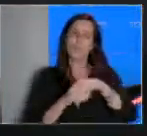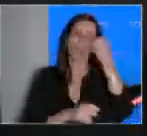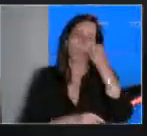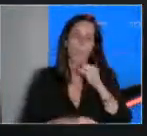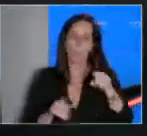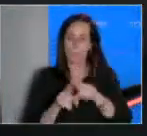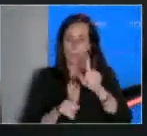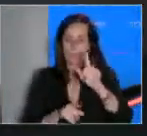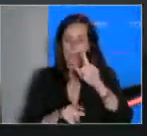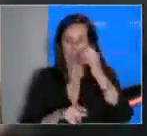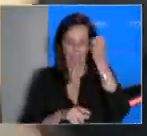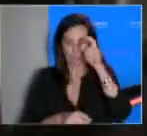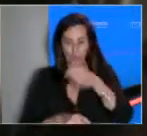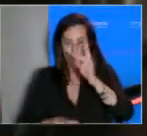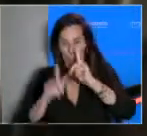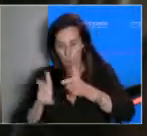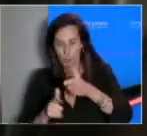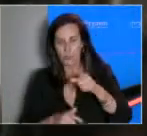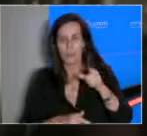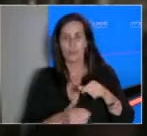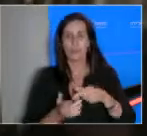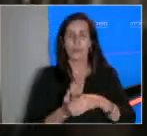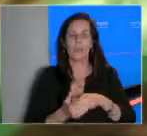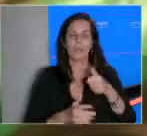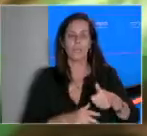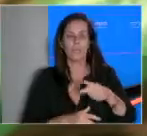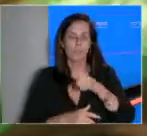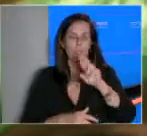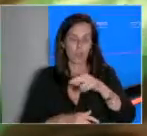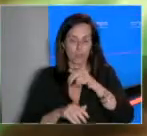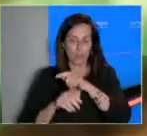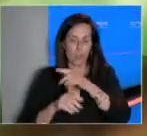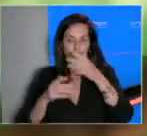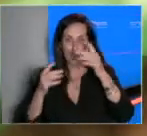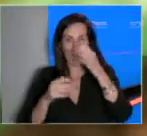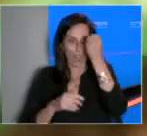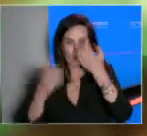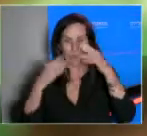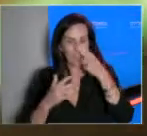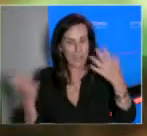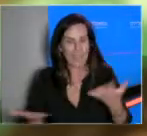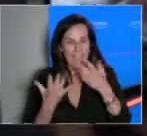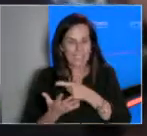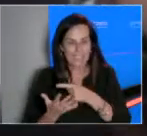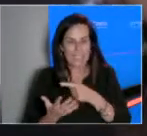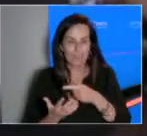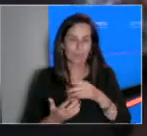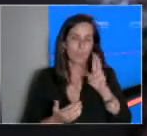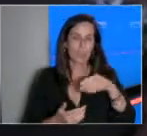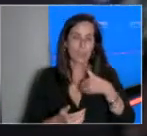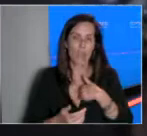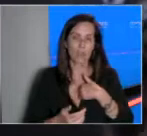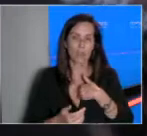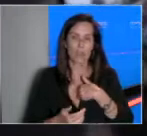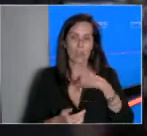בדיוק בין חמאסים לחמאס חול. בעוד סינואר ומצרים כן מנסים לדחוף כנראה, יש לנו